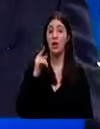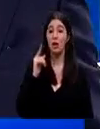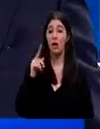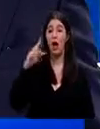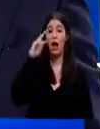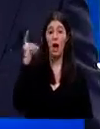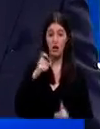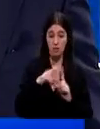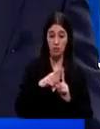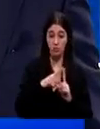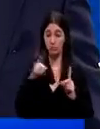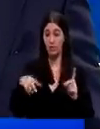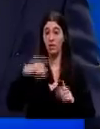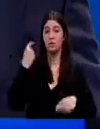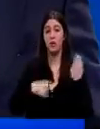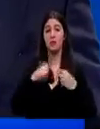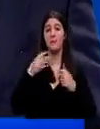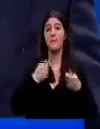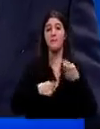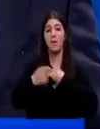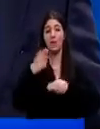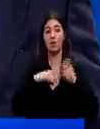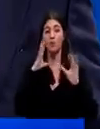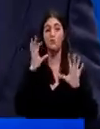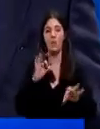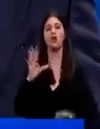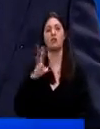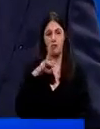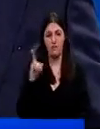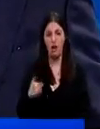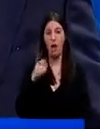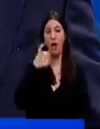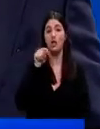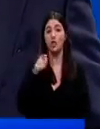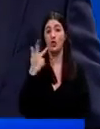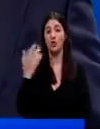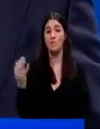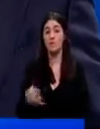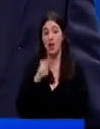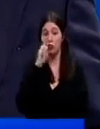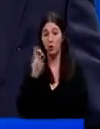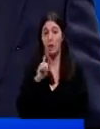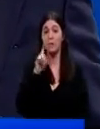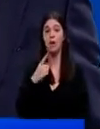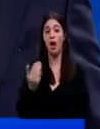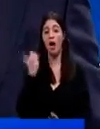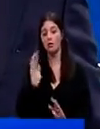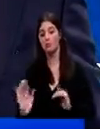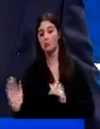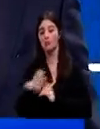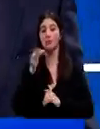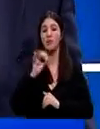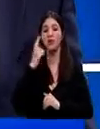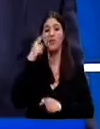Aralık ayı başından bu yana Merkez Bankası'nın piyasaya müdahalesi var. 6.3 milyar dolardır. Bir de arka kapıdan yaptığı,